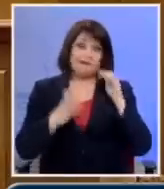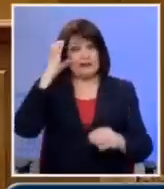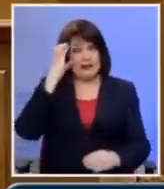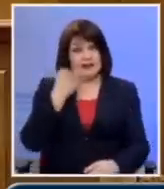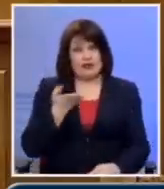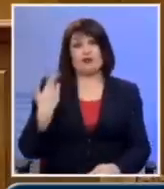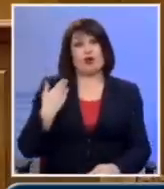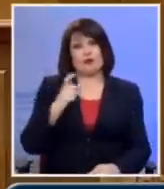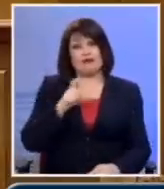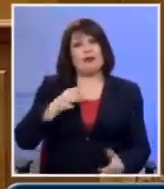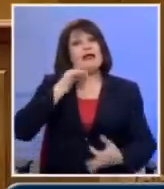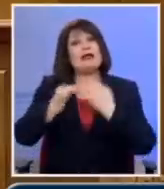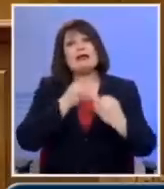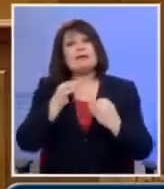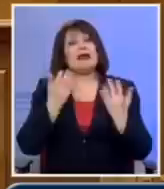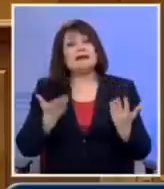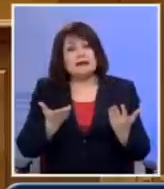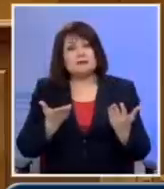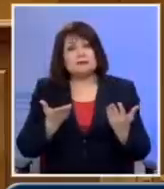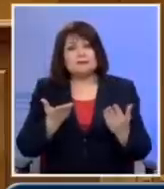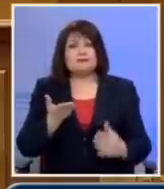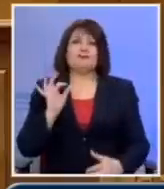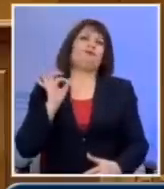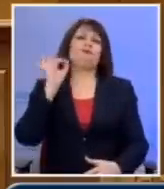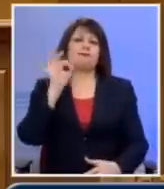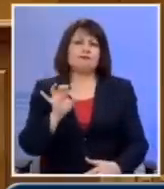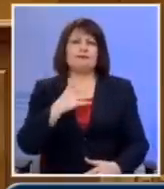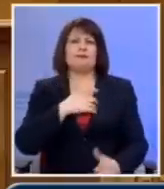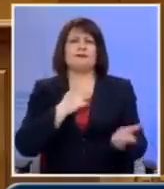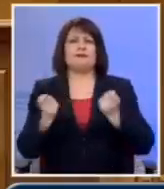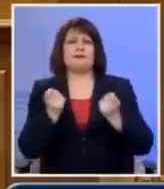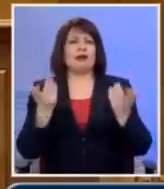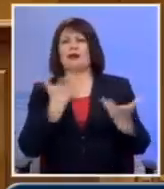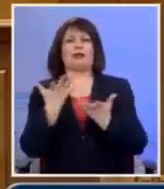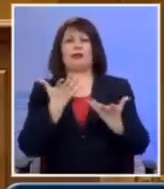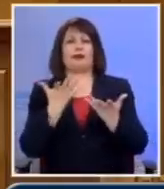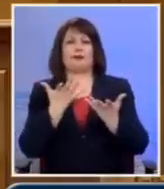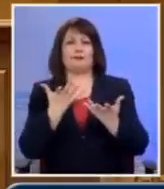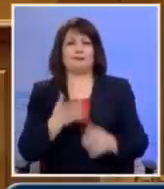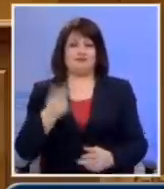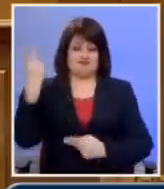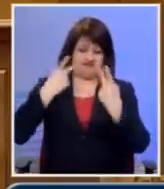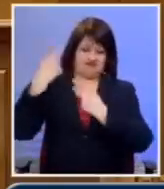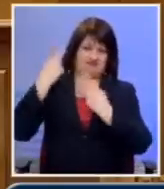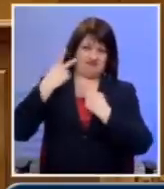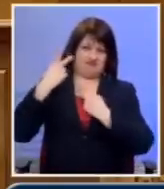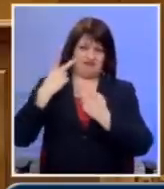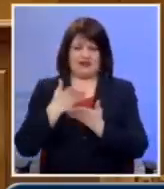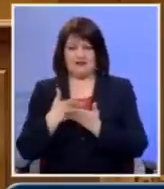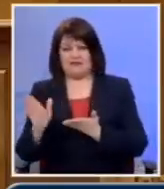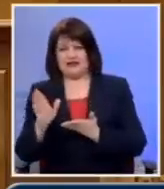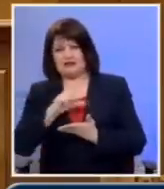και την προηγούμενη εβδομάδα ότι βρίσκεστε σε στρατηγική σύγχυση. Μας κατηγορείτε τις μισές μέρες